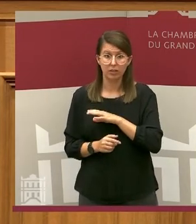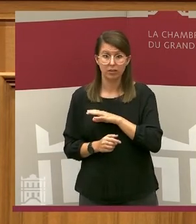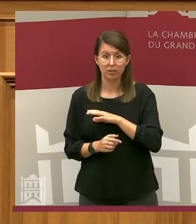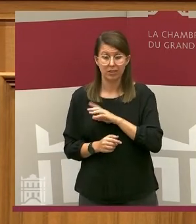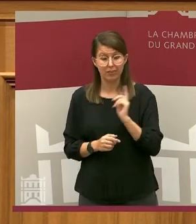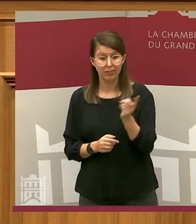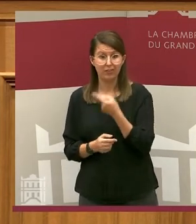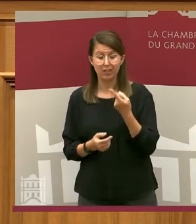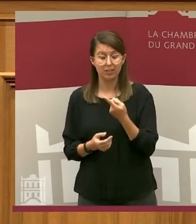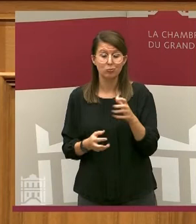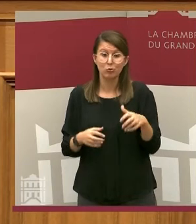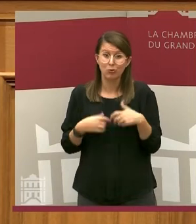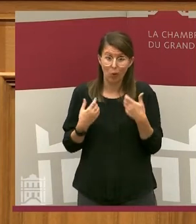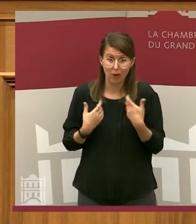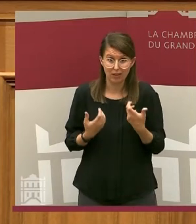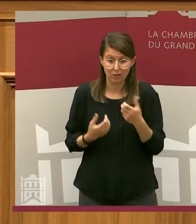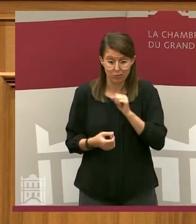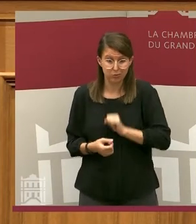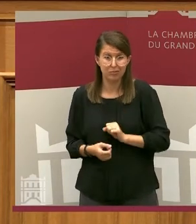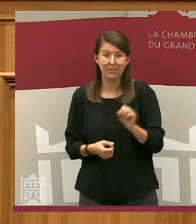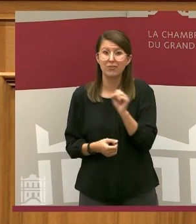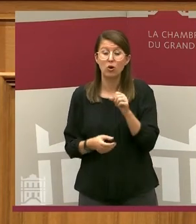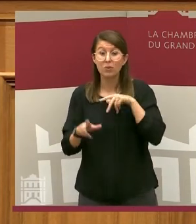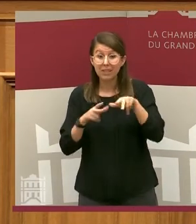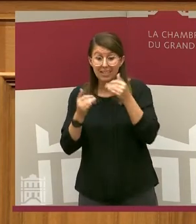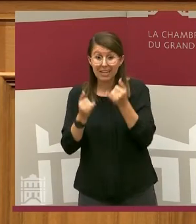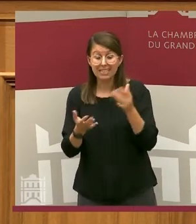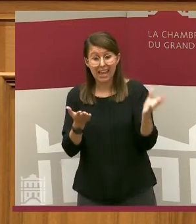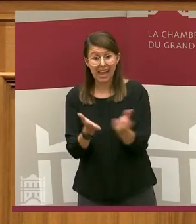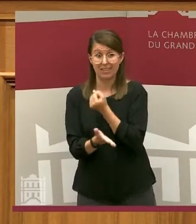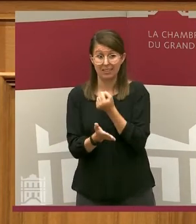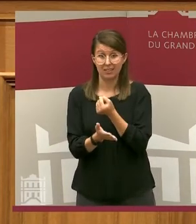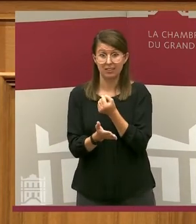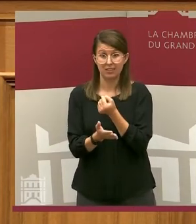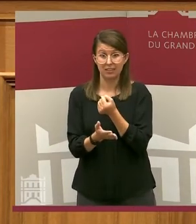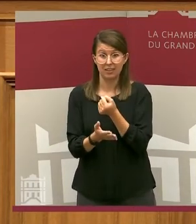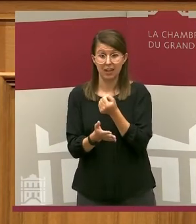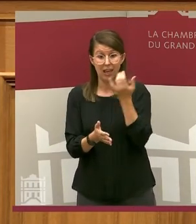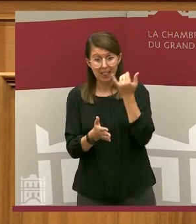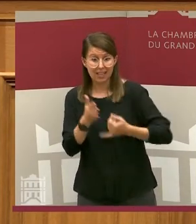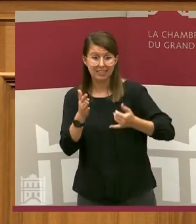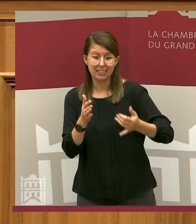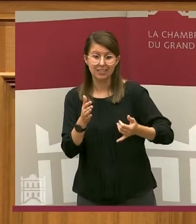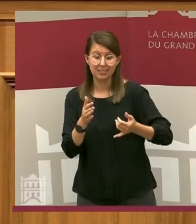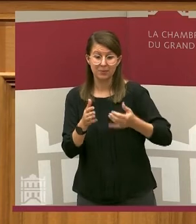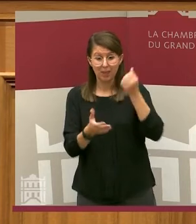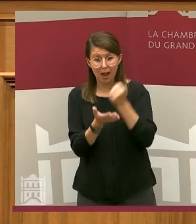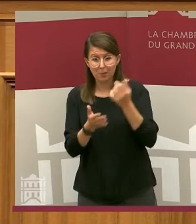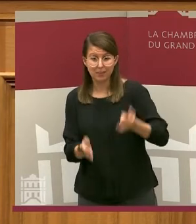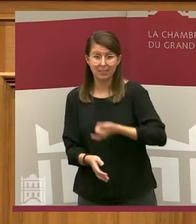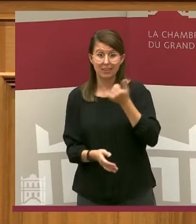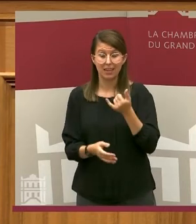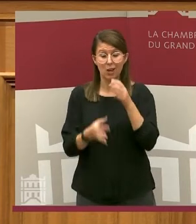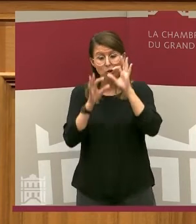erleichtert. Die Regierung endlich an ihrem letzten Amtsjahr mit einer